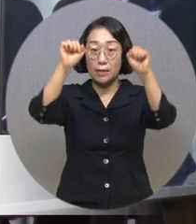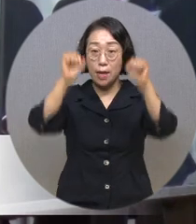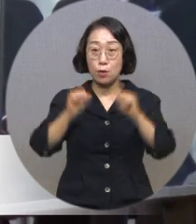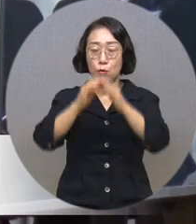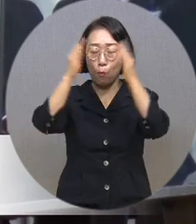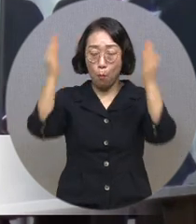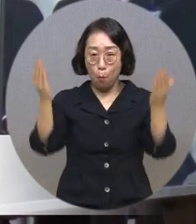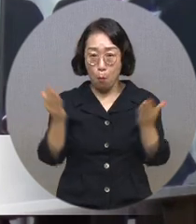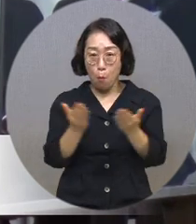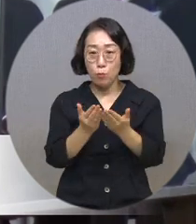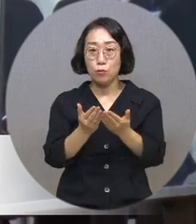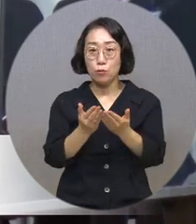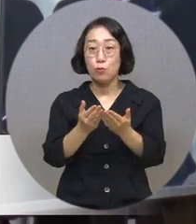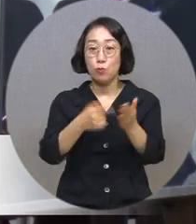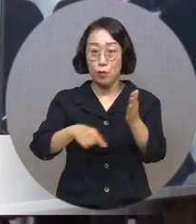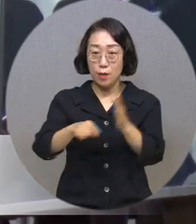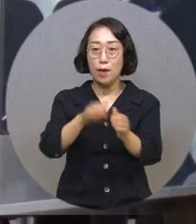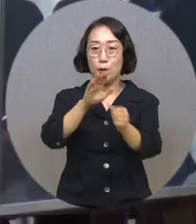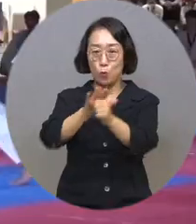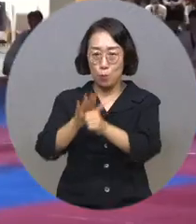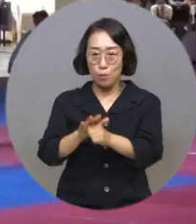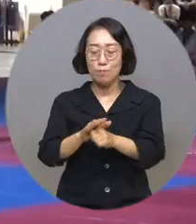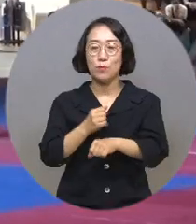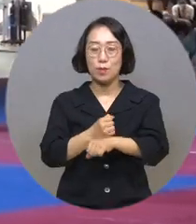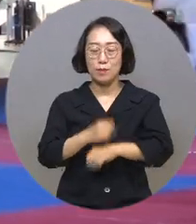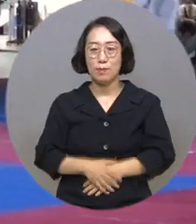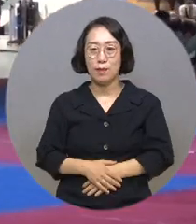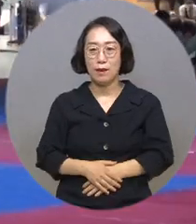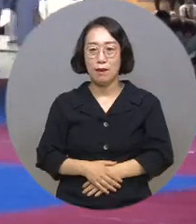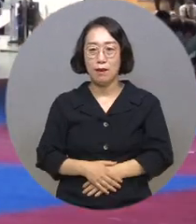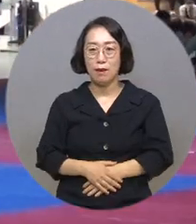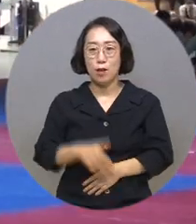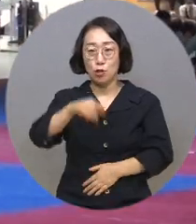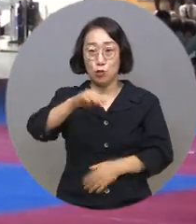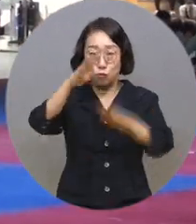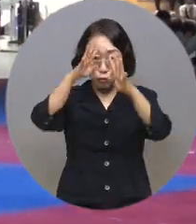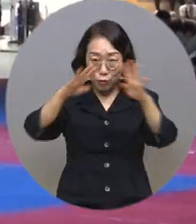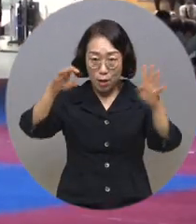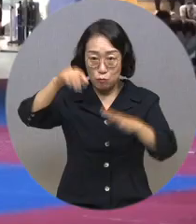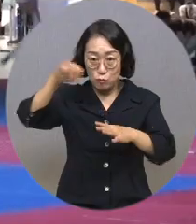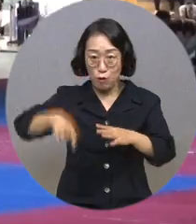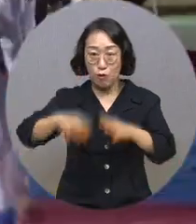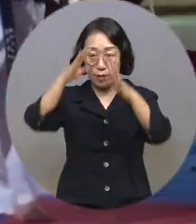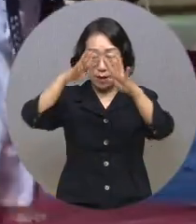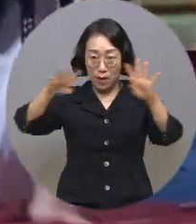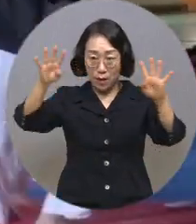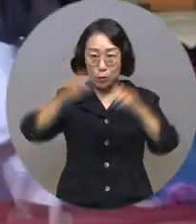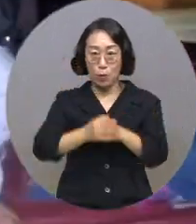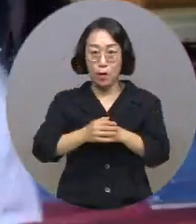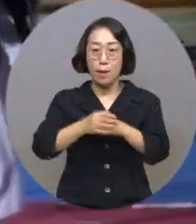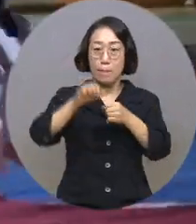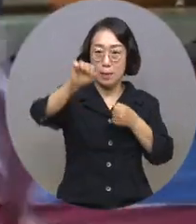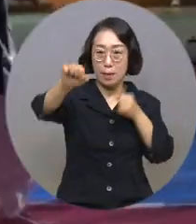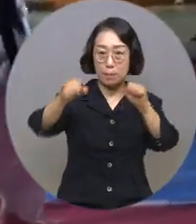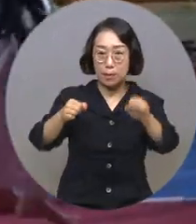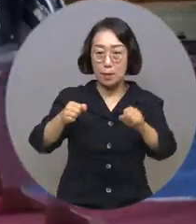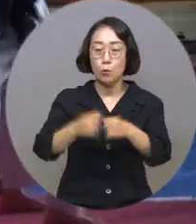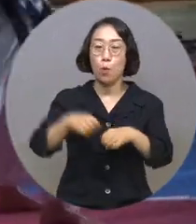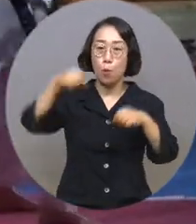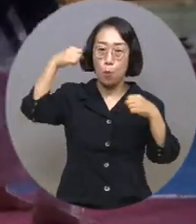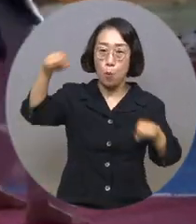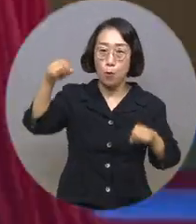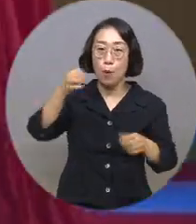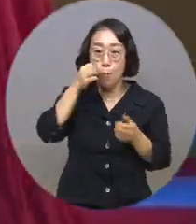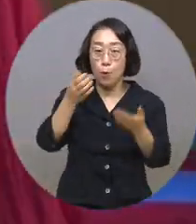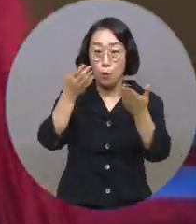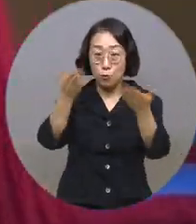모두의 생활 체육을 만들어 가겠습니다. 전주대학교와 우석대학교 태권도 시범단의 유쾌하고 감동적인 축하